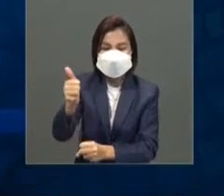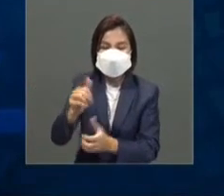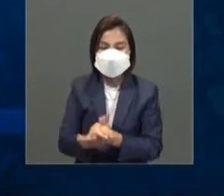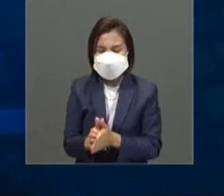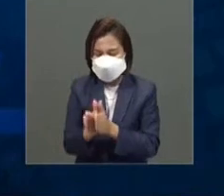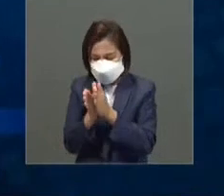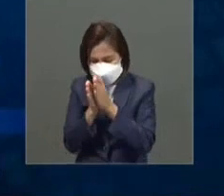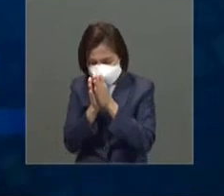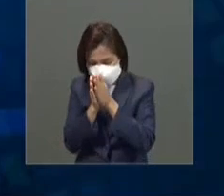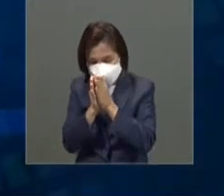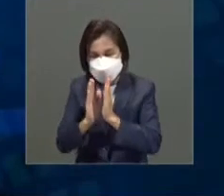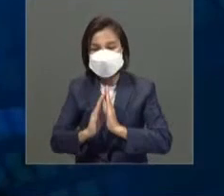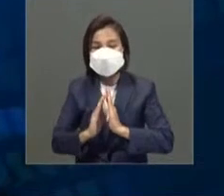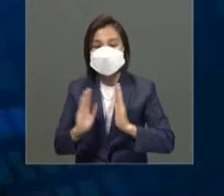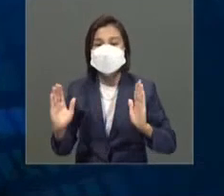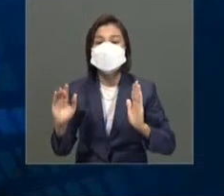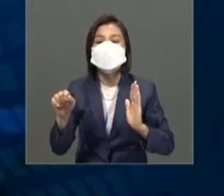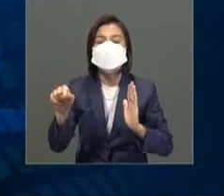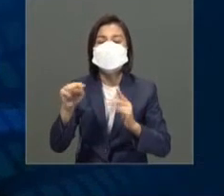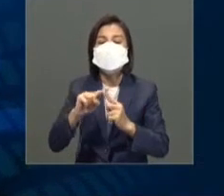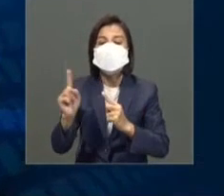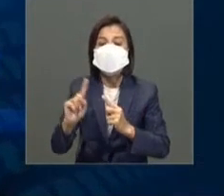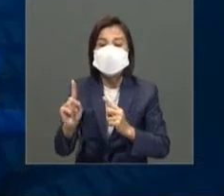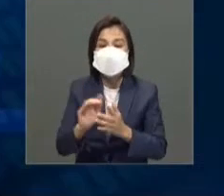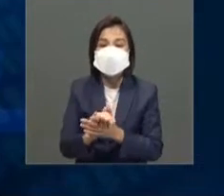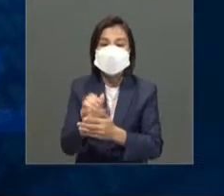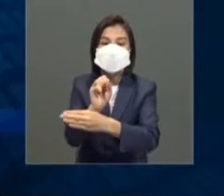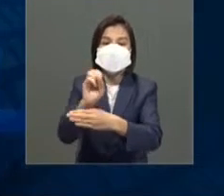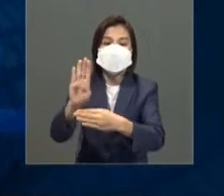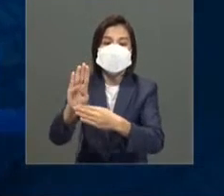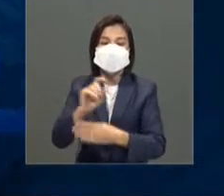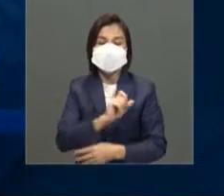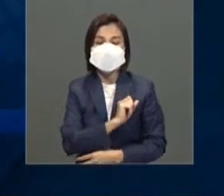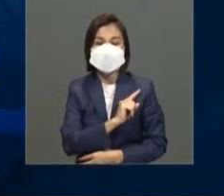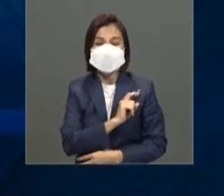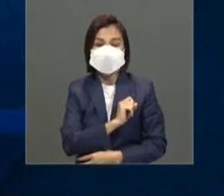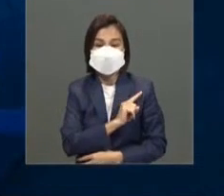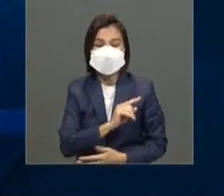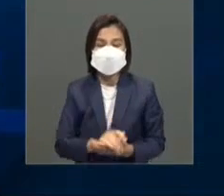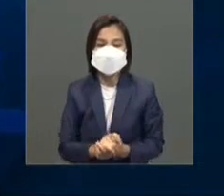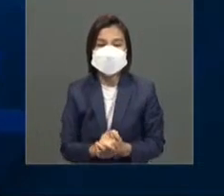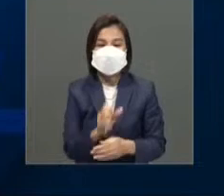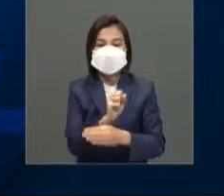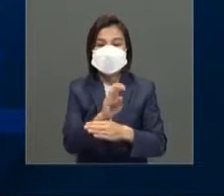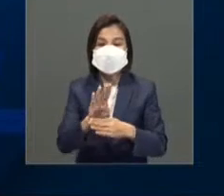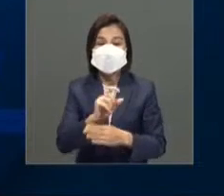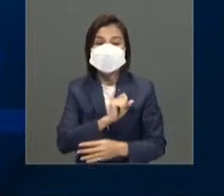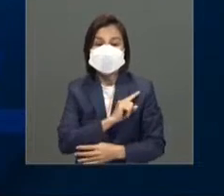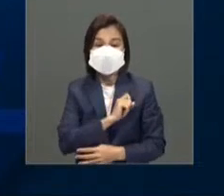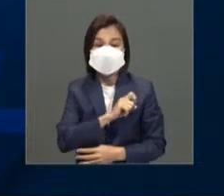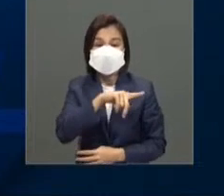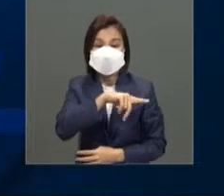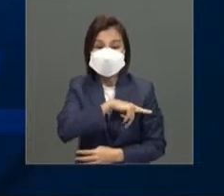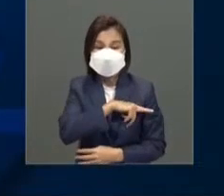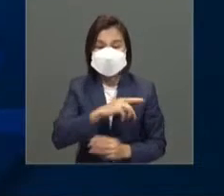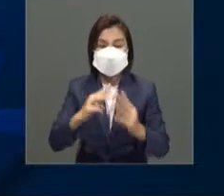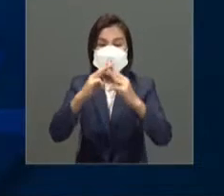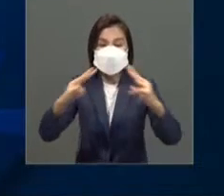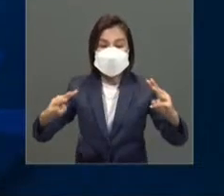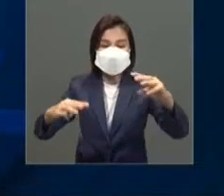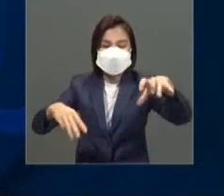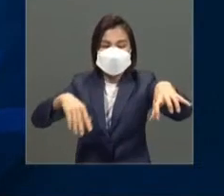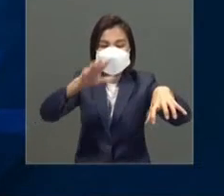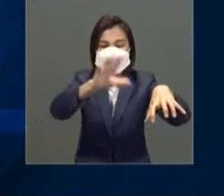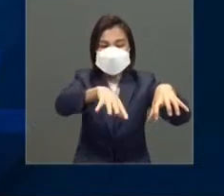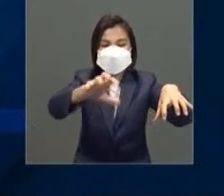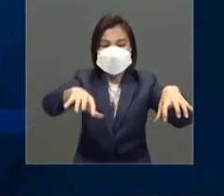กราบขอบพระคุณทางสถาบันทางศาสนาโดยเฉพาะศาสนาพุทธซึ่งใช้พื้นที่นี้หลายที่นะครับ